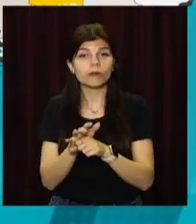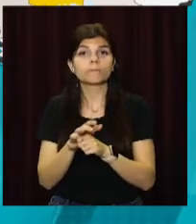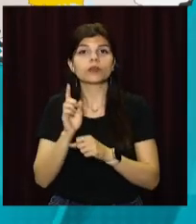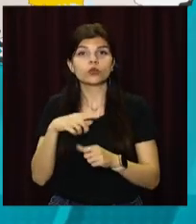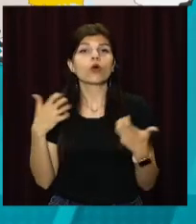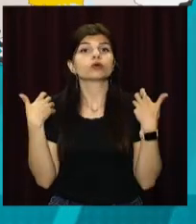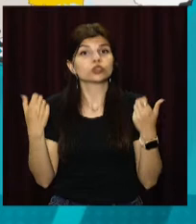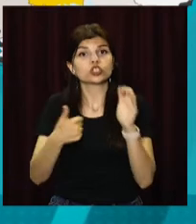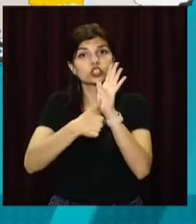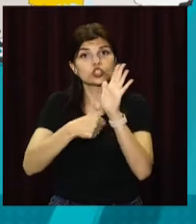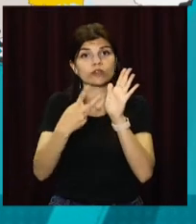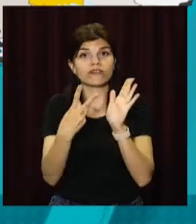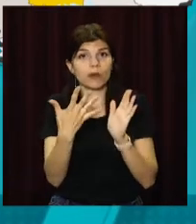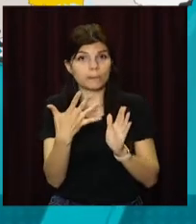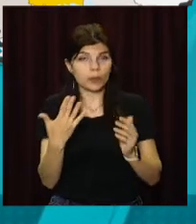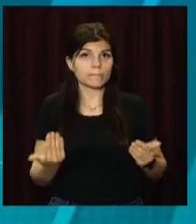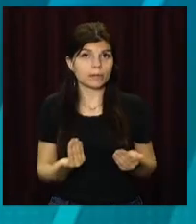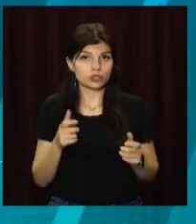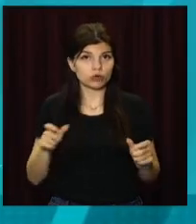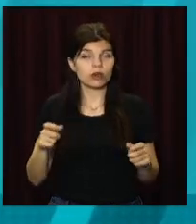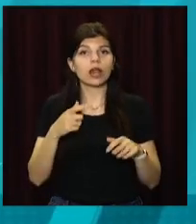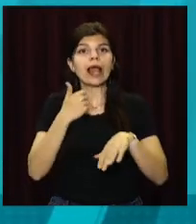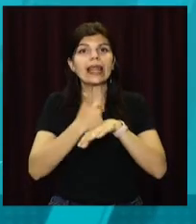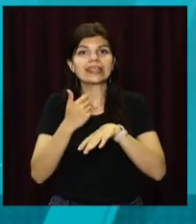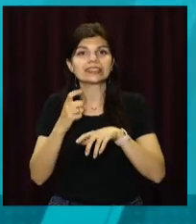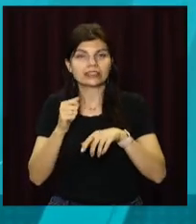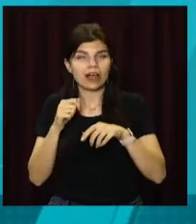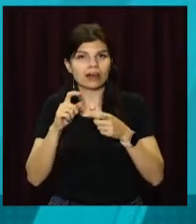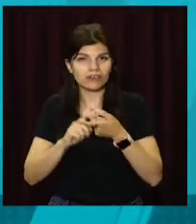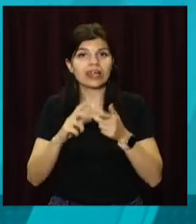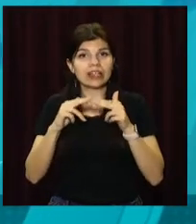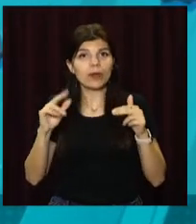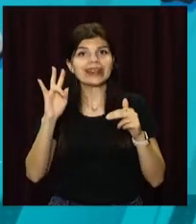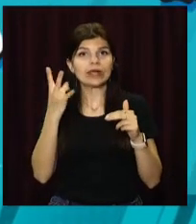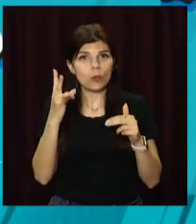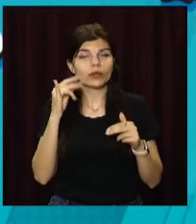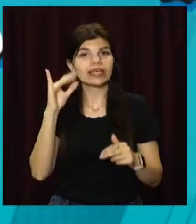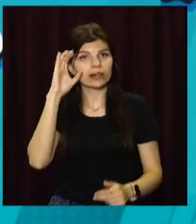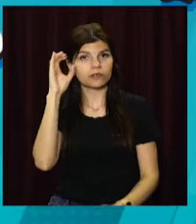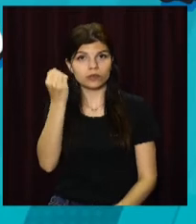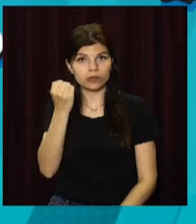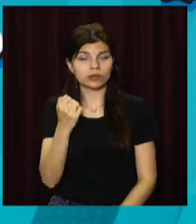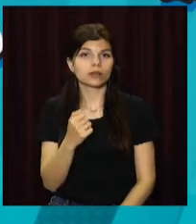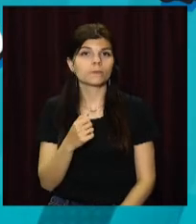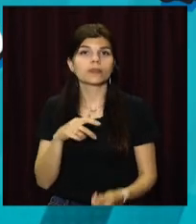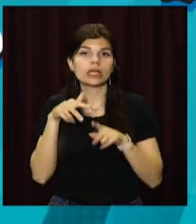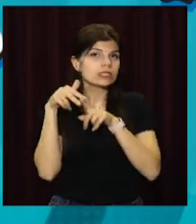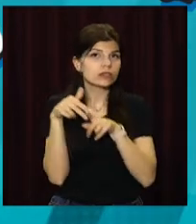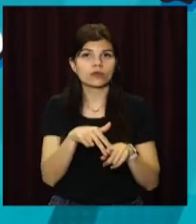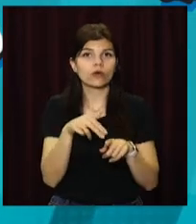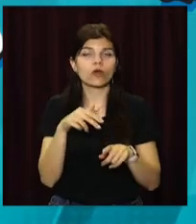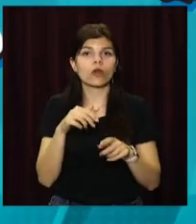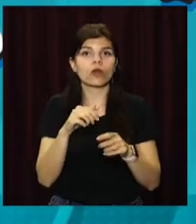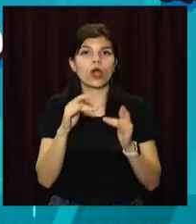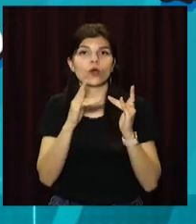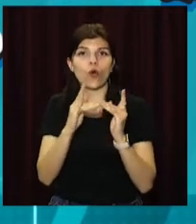Натомість одужали 625 мешканців. Лідери за кількістю інфікованих – Дніпро, Нікополь та Кривий Ріг. Завантаженість